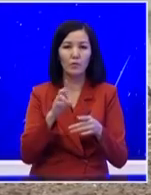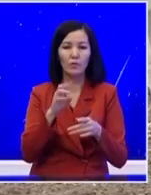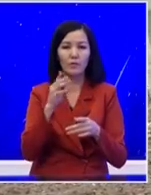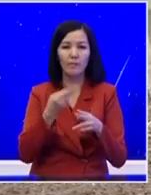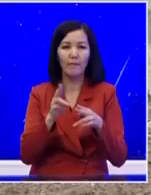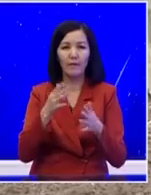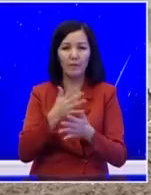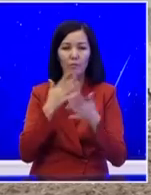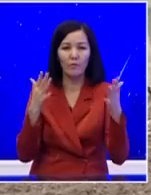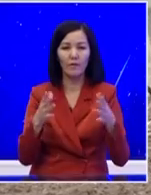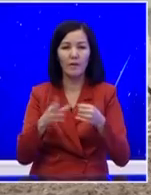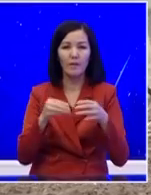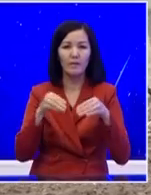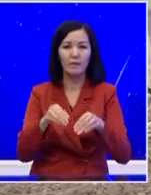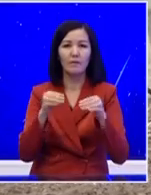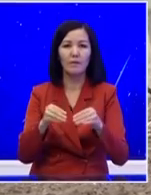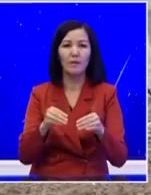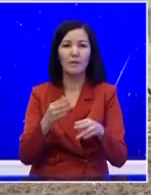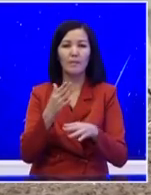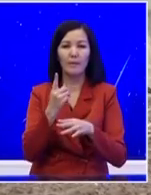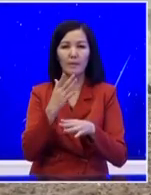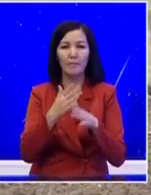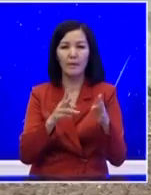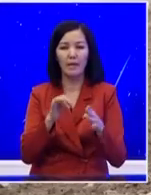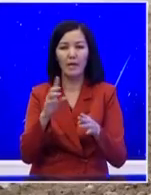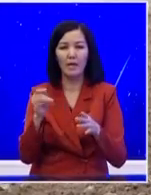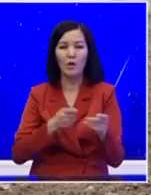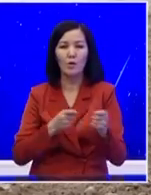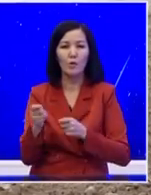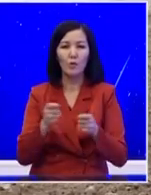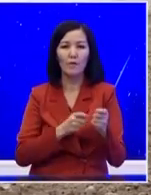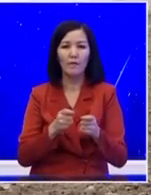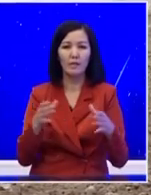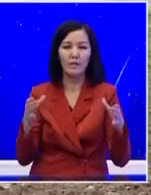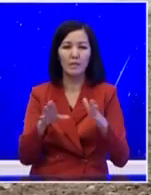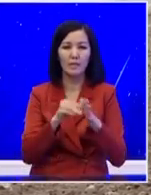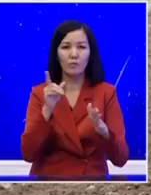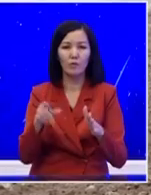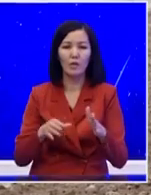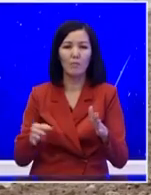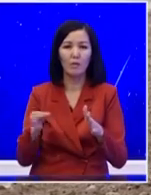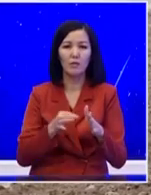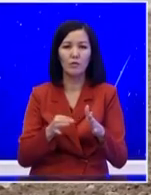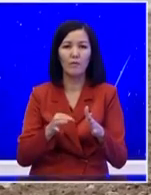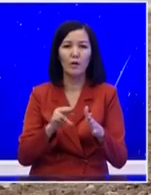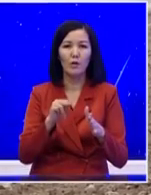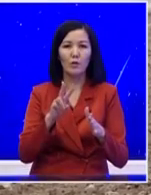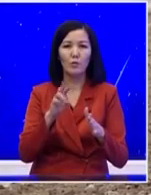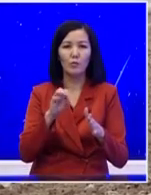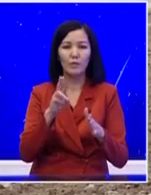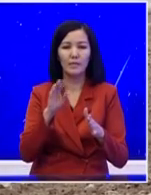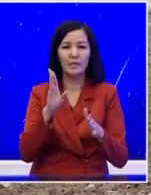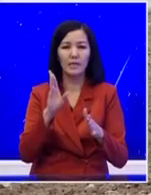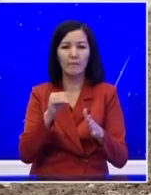году увеличили посевные площади почти в полтора раза. Руководитель товарищества, депутат областного маслихата Канатхан